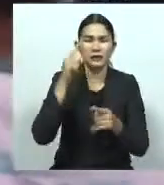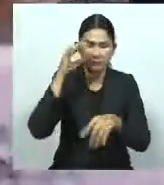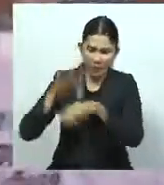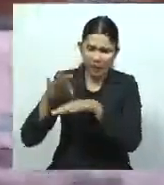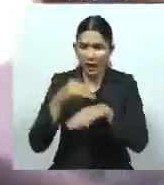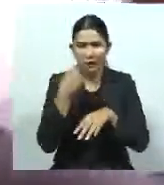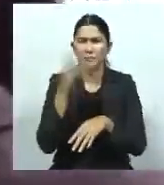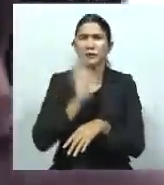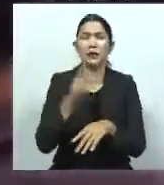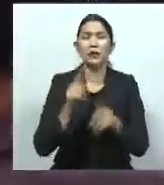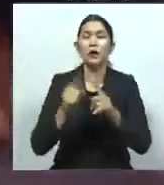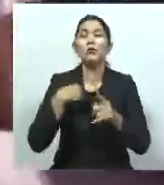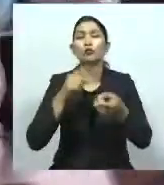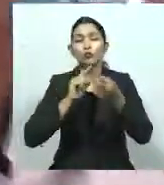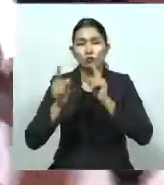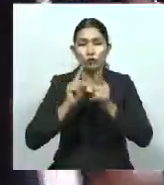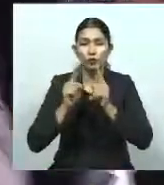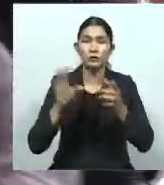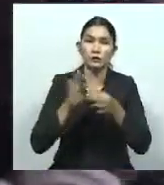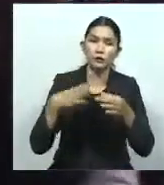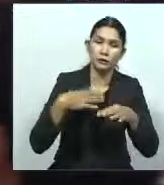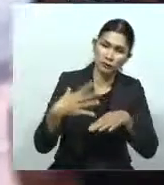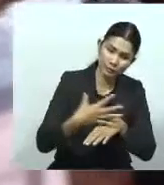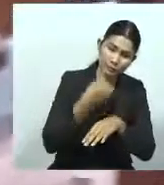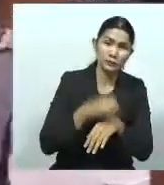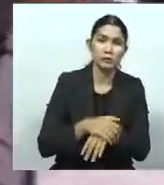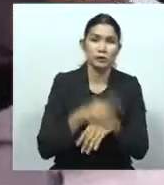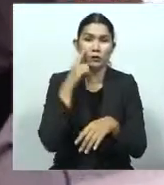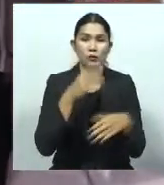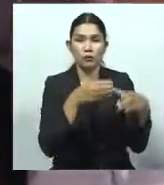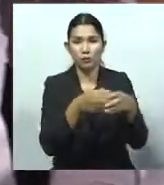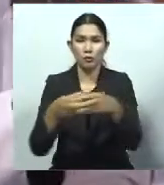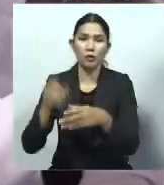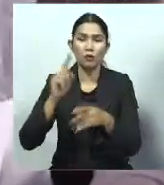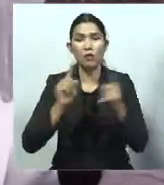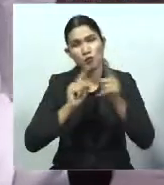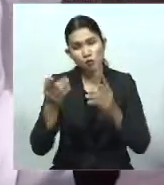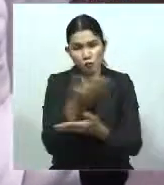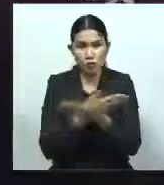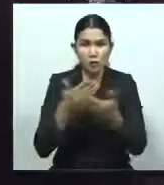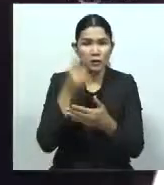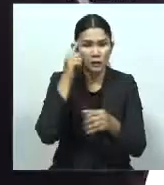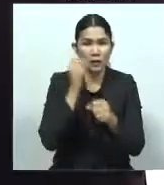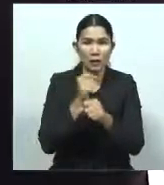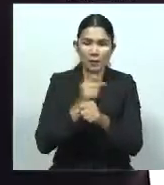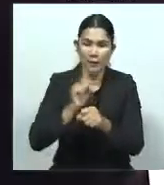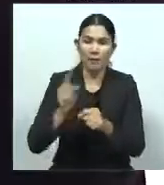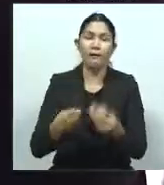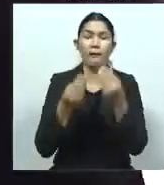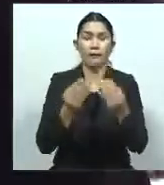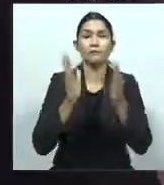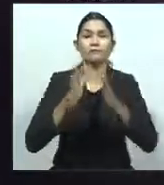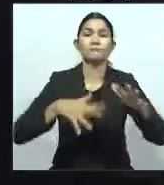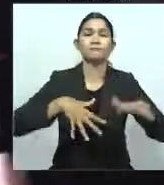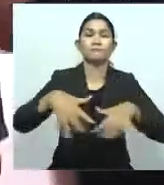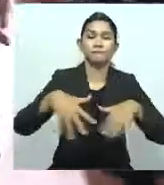ของการทำงานแต่ละพรรคการเมืองก็อย่างที่บอกไป มาเป็นพรรคร่วมก็จริงนะครับแต่ว่าแต่ละพรรคการเมืองก็ไปหาเสียงกันมาว่าจะทำอะไรเพื่อประชาชนมาดูพรร